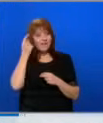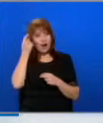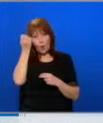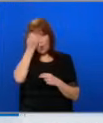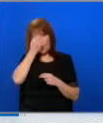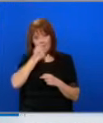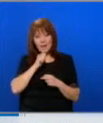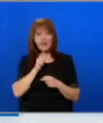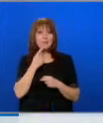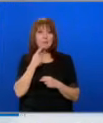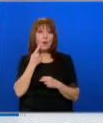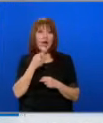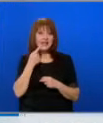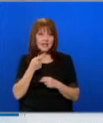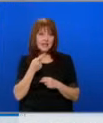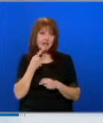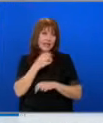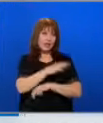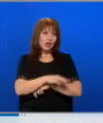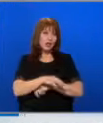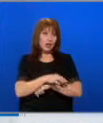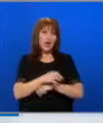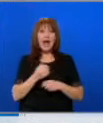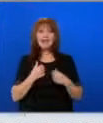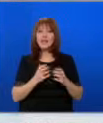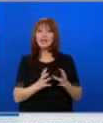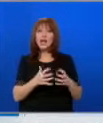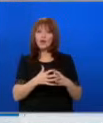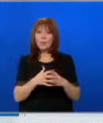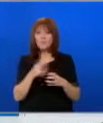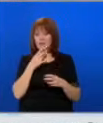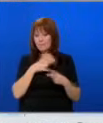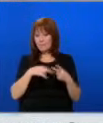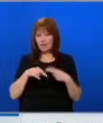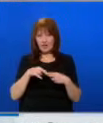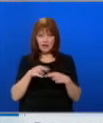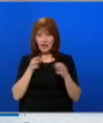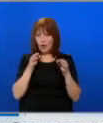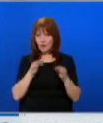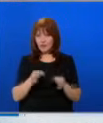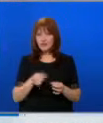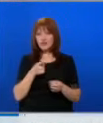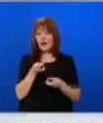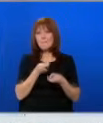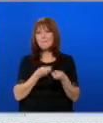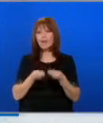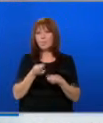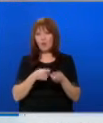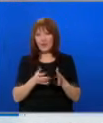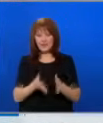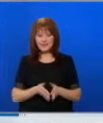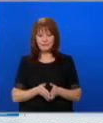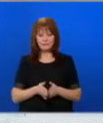литература. Същото важи и за историята. Нашият екип за проверка на факти установи, че твърденията са манипулативни. Още от